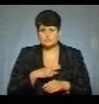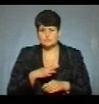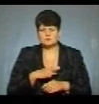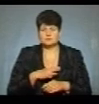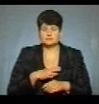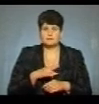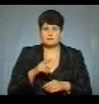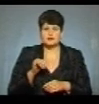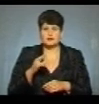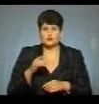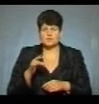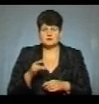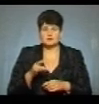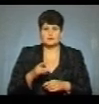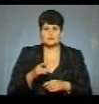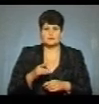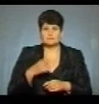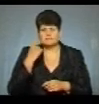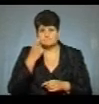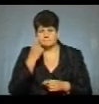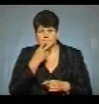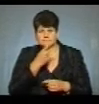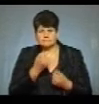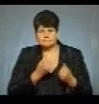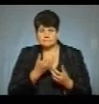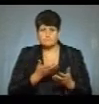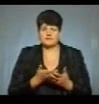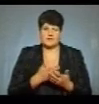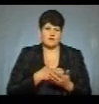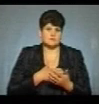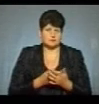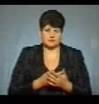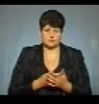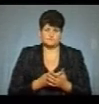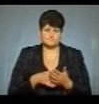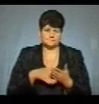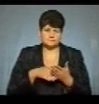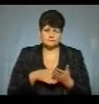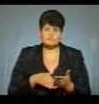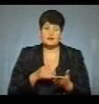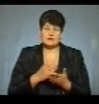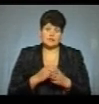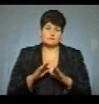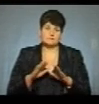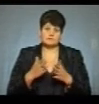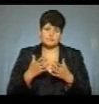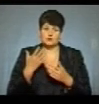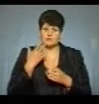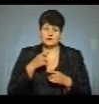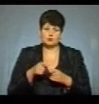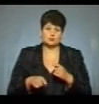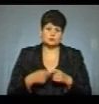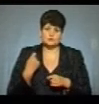когось у нетверезому водінні. Ми активно реагували, але є випадок, коли йому було